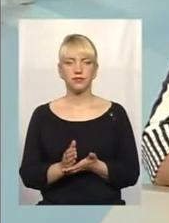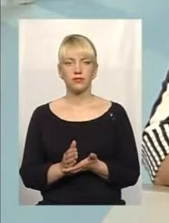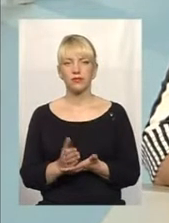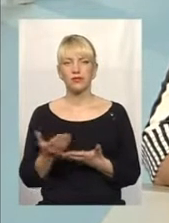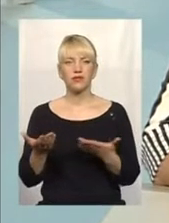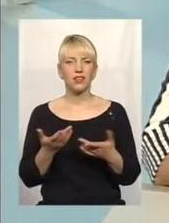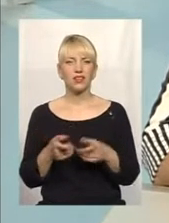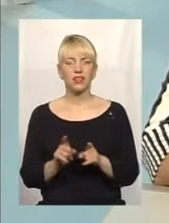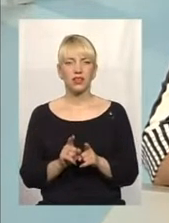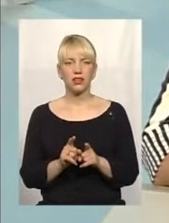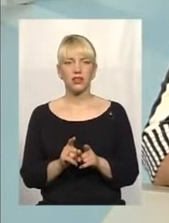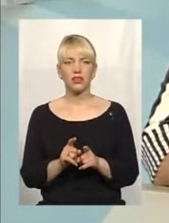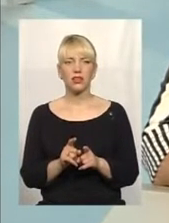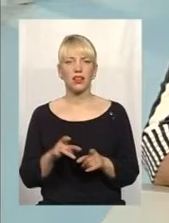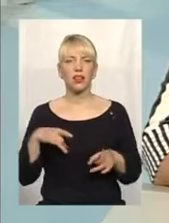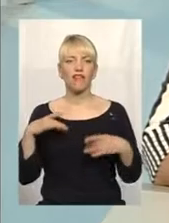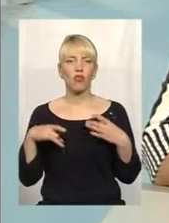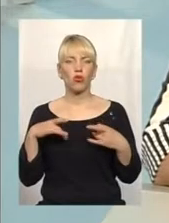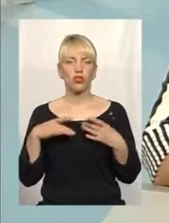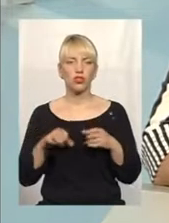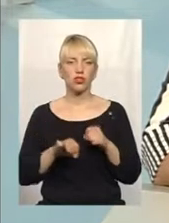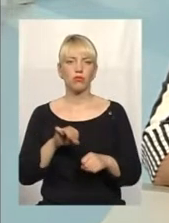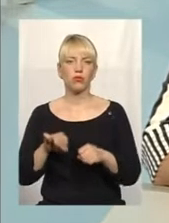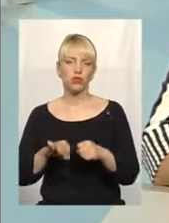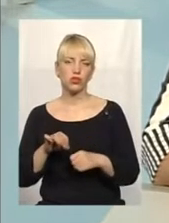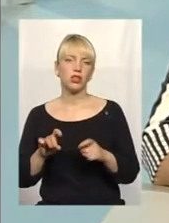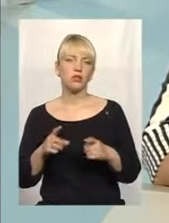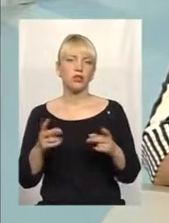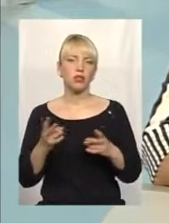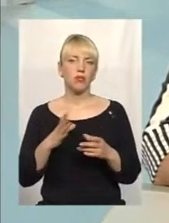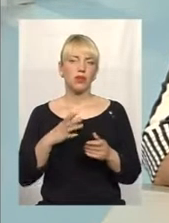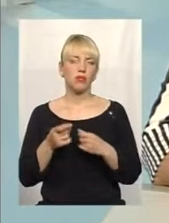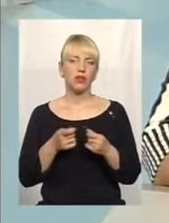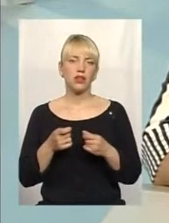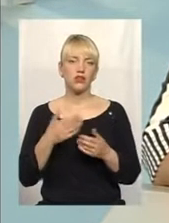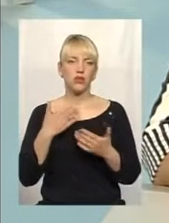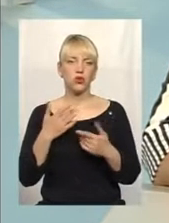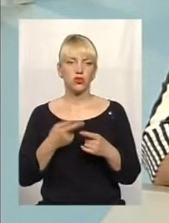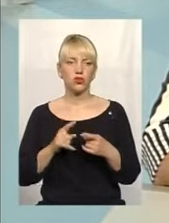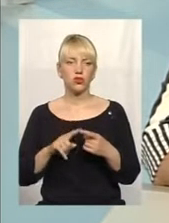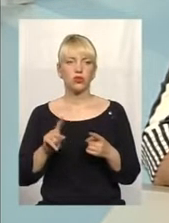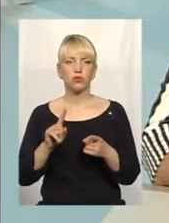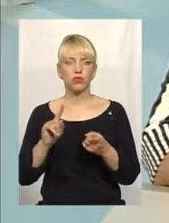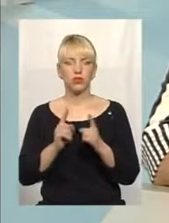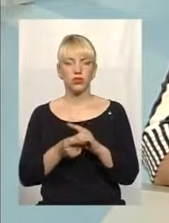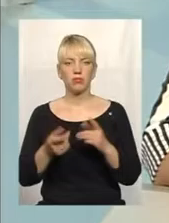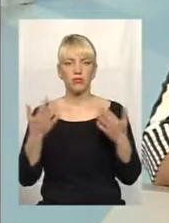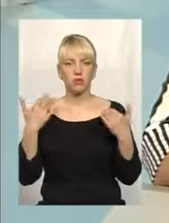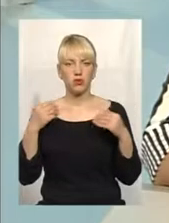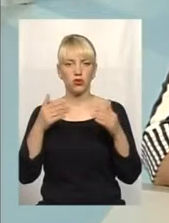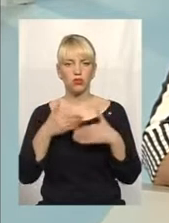якісь такі навіть неврологічні порушення, і тому дуже обережно треба відноситись до цього, тому що замість відпочинку ми